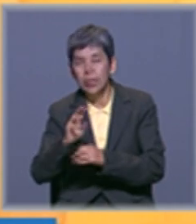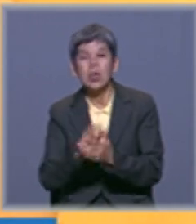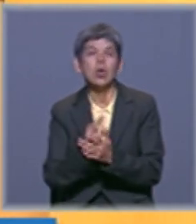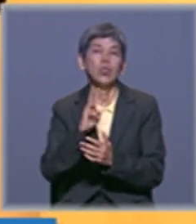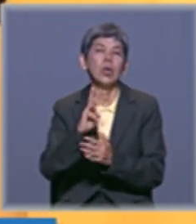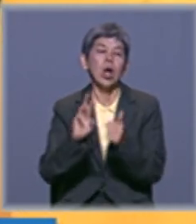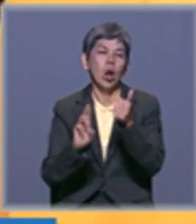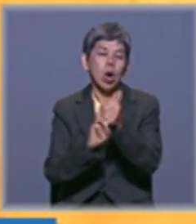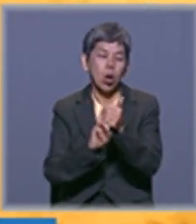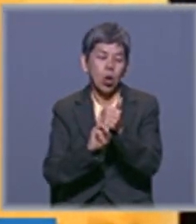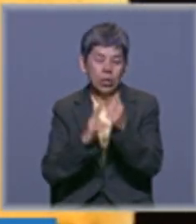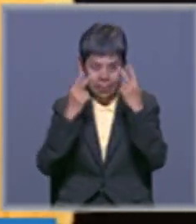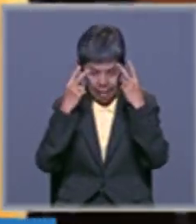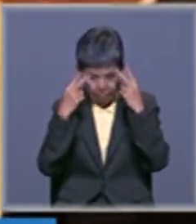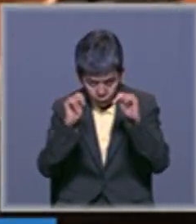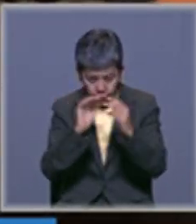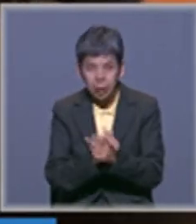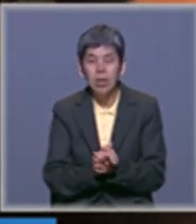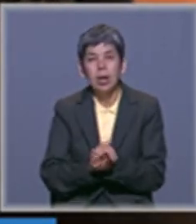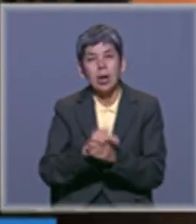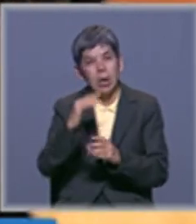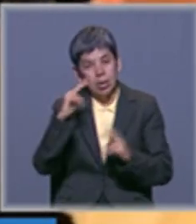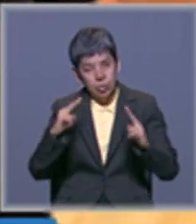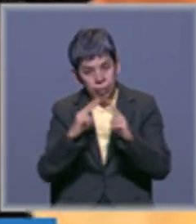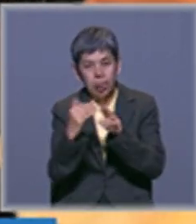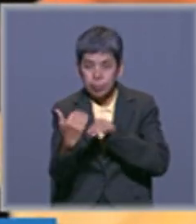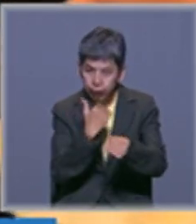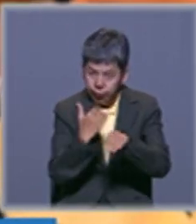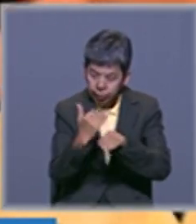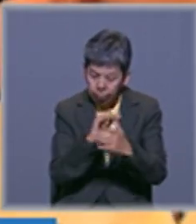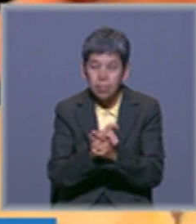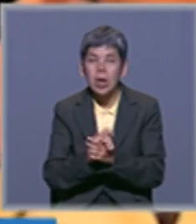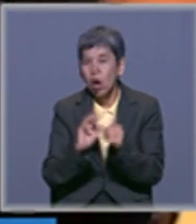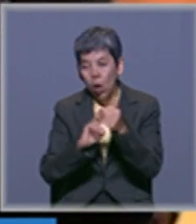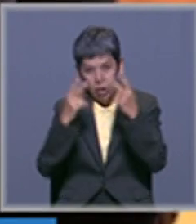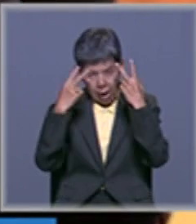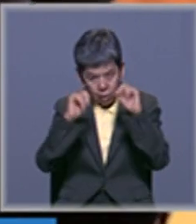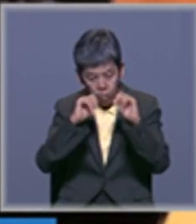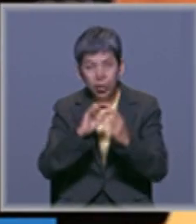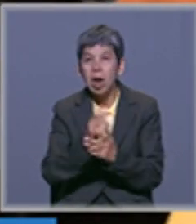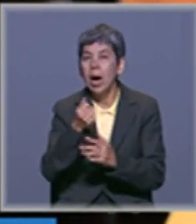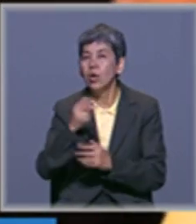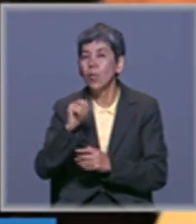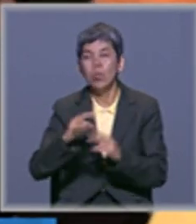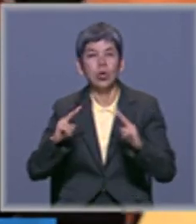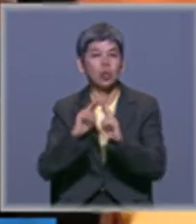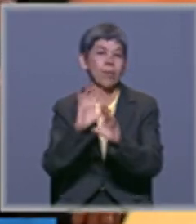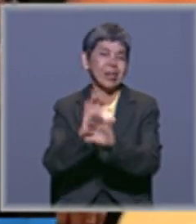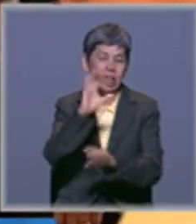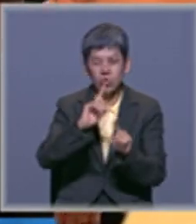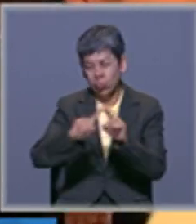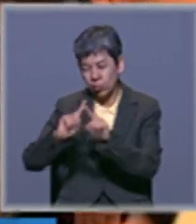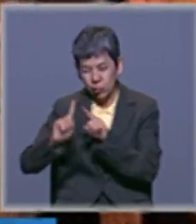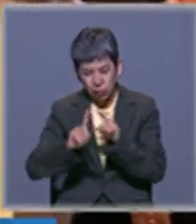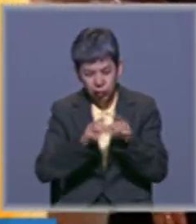เครืองามพลอากาศเอกประจินจันทร์ตองพลอากาศพลเอกชัดชัยสาลีกัลยะพลเอกอนุพงษ์เผ่าจินดาคนวงใน